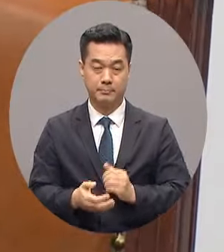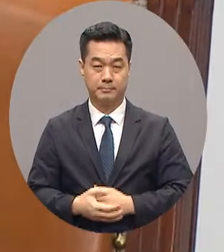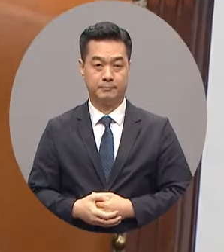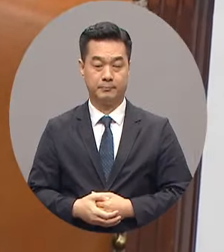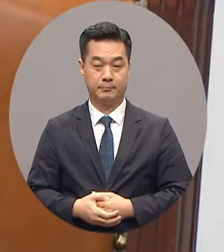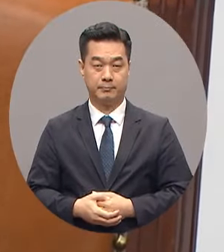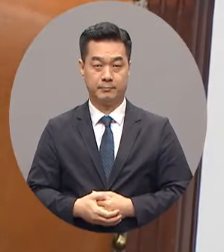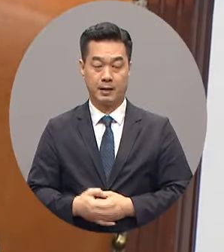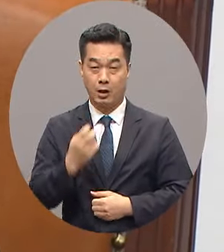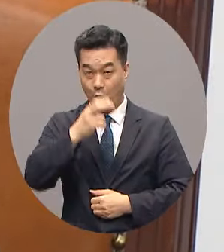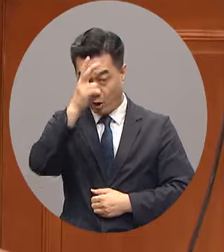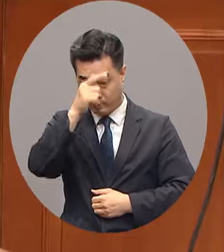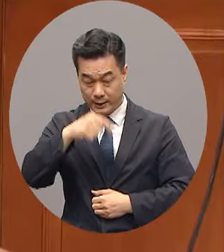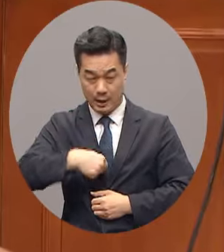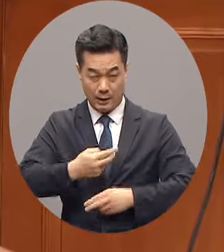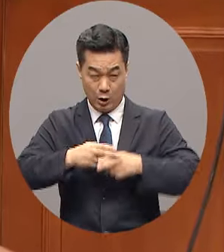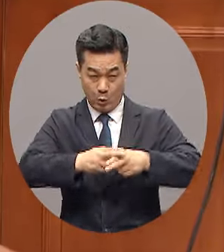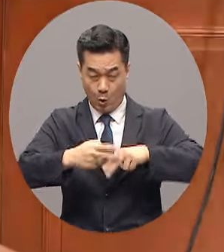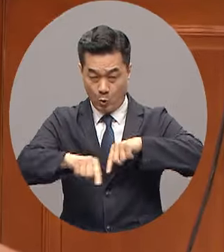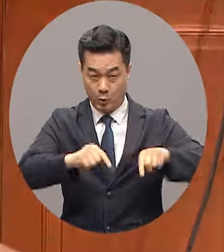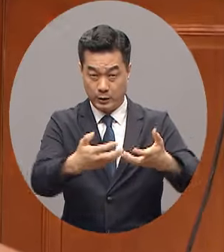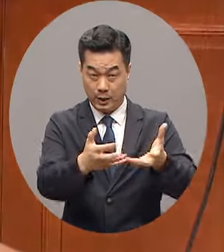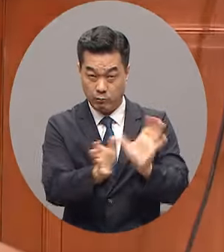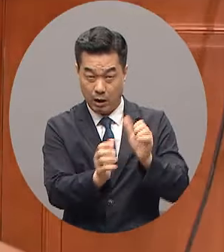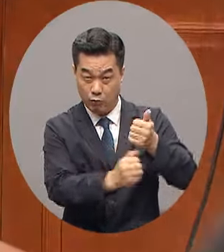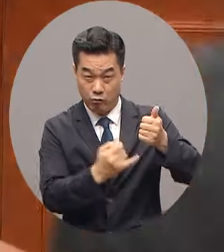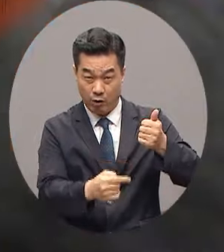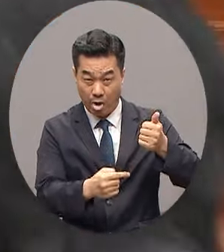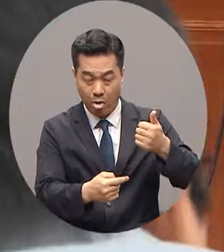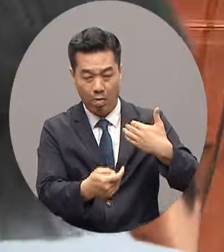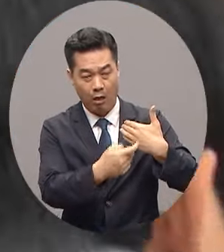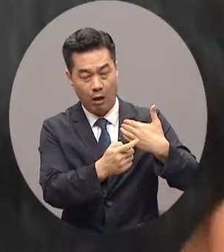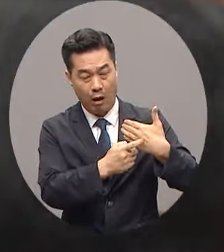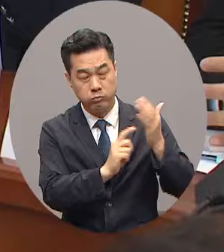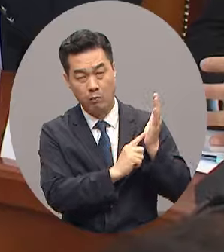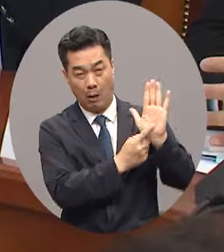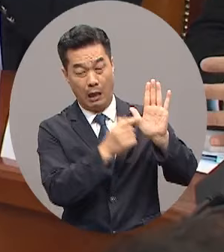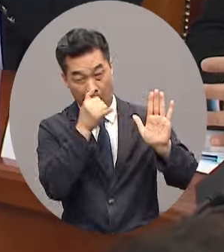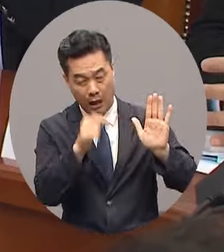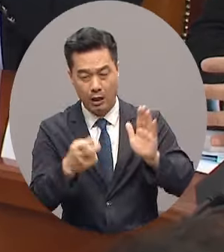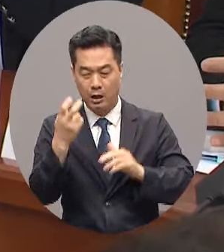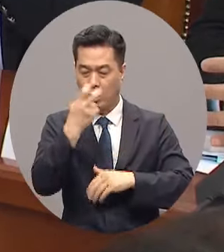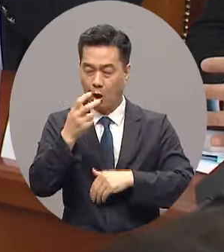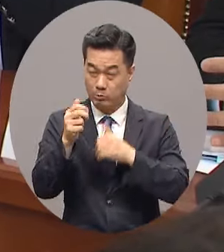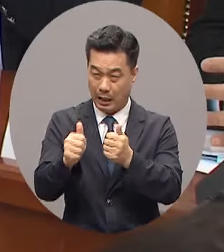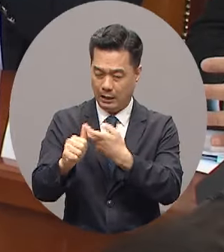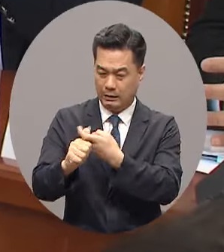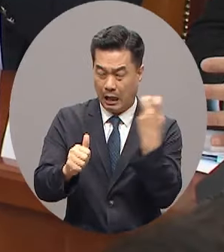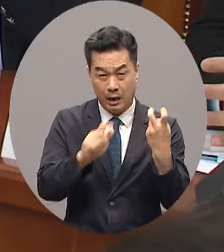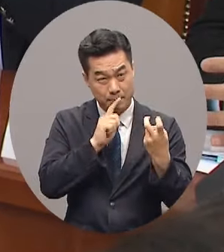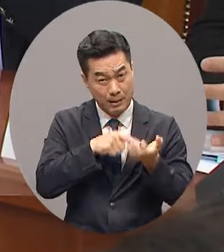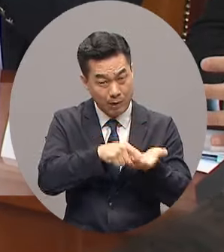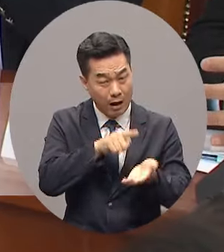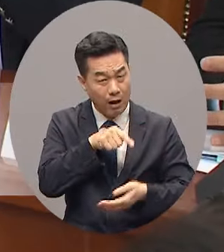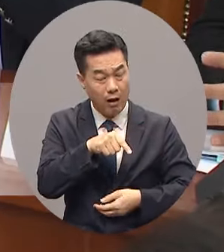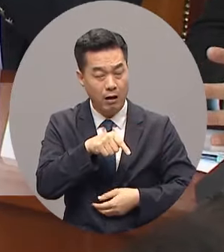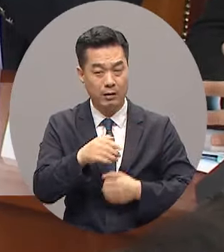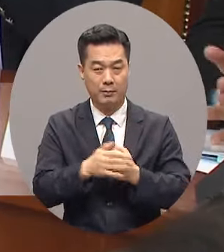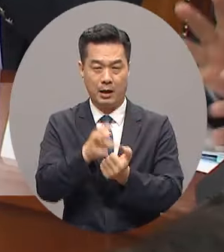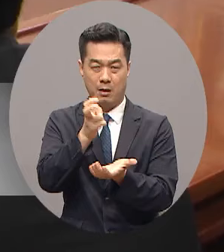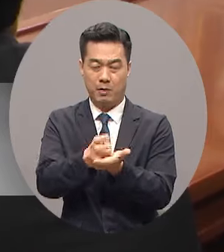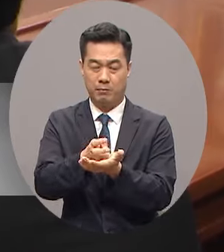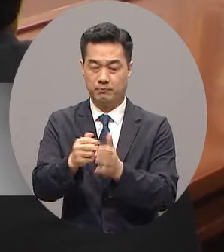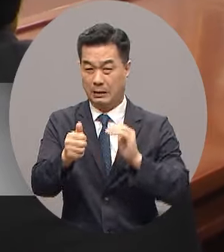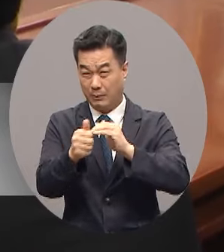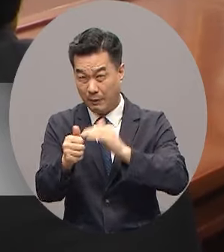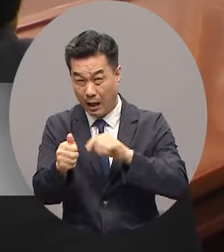독재 대책위원회를 꾸린 민주당을 겨냥해 떠들썩하게 위원회를 만들고 검사들을 탄핵한다고 나서고 있다면서 사법 시스템을 흔드는